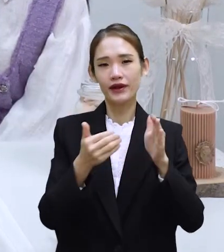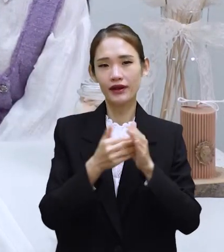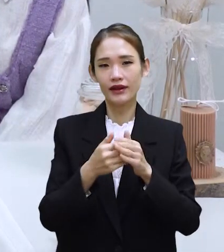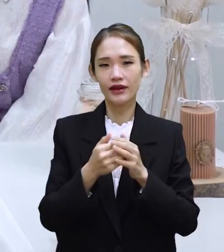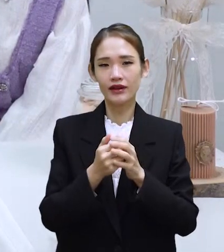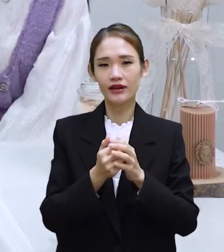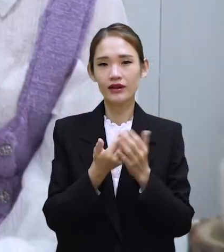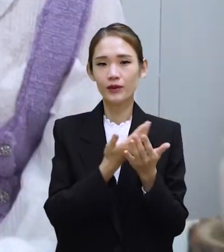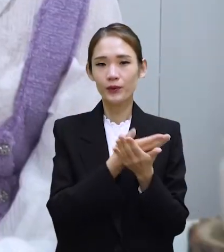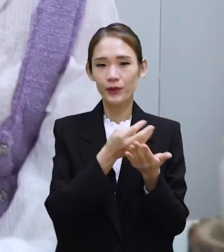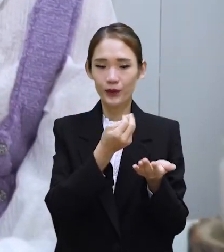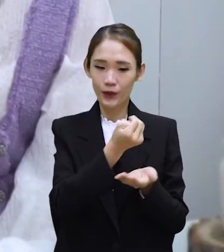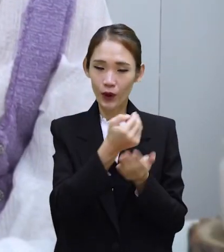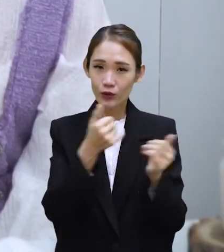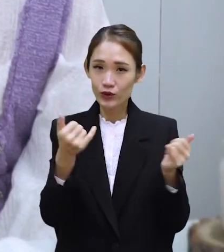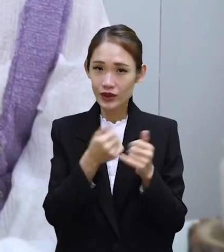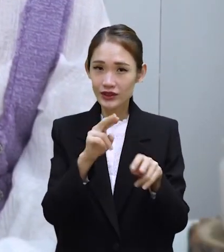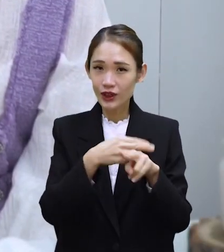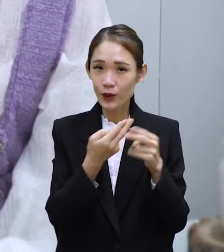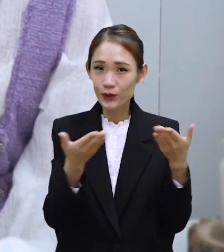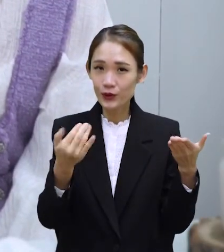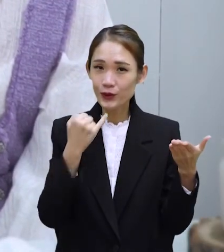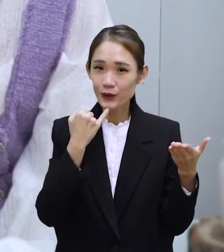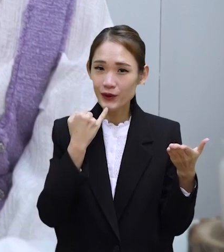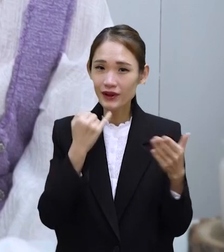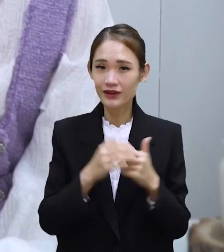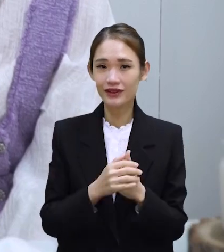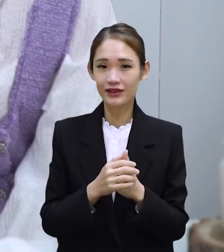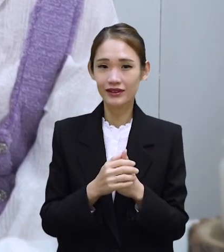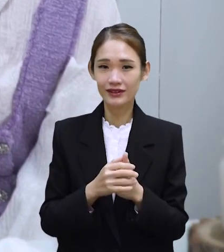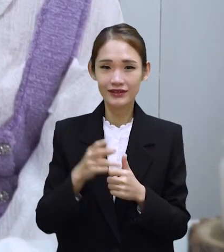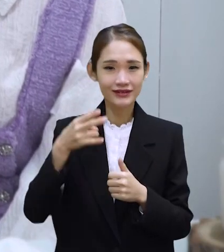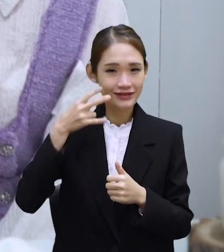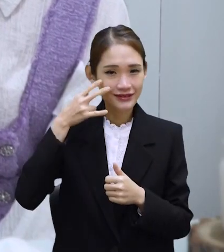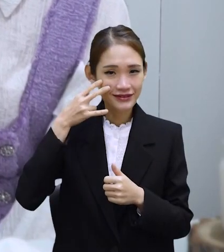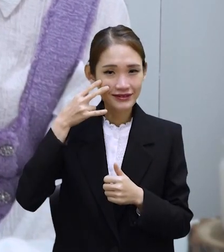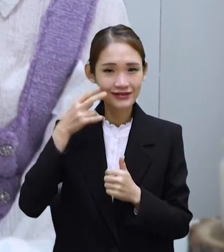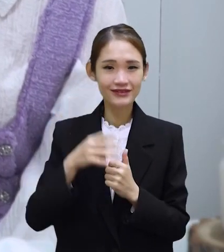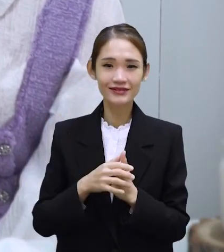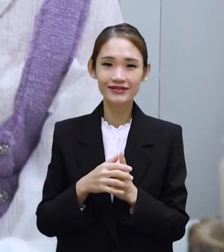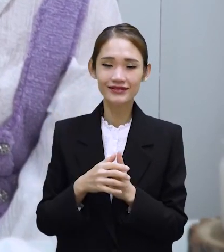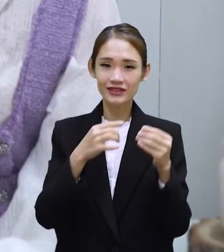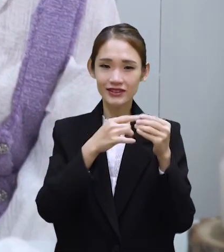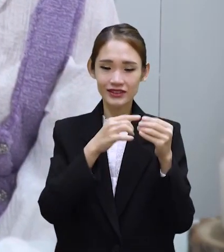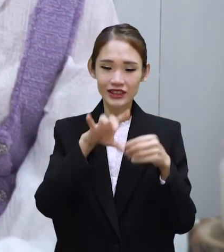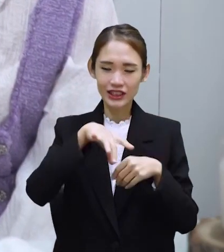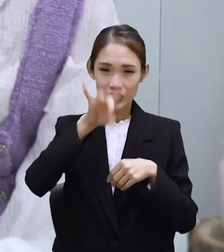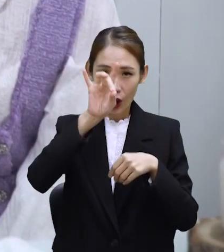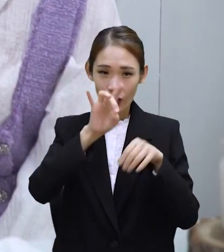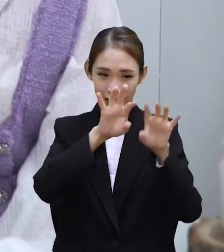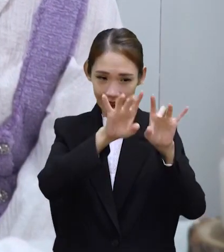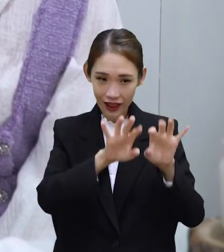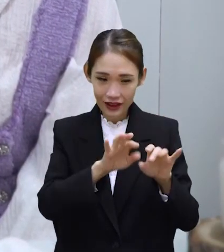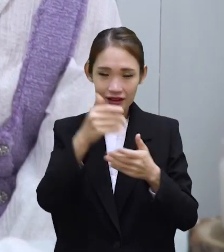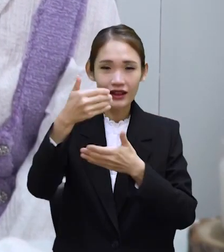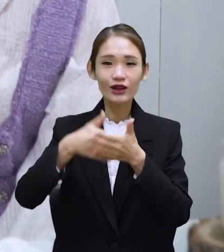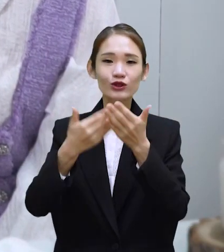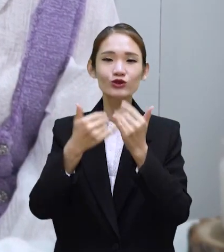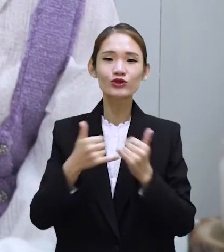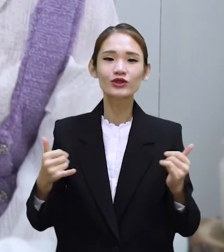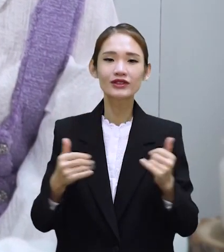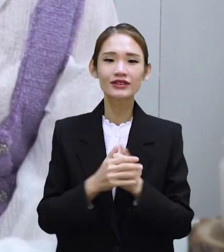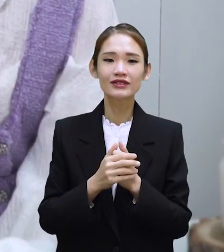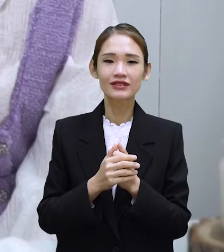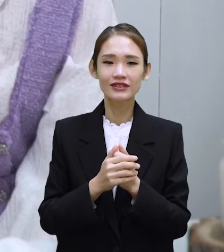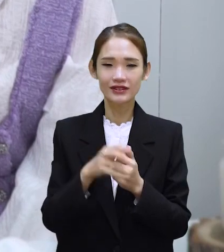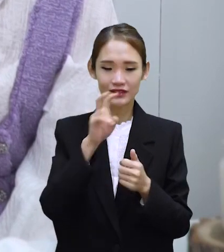해주셨어요 댓글을 남겨주시는 분들께는 아 미녀 자매 야문 어려워 책인 하고 미녀 잠에 차 년 cd 를